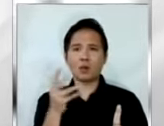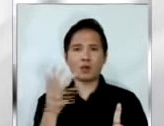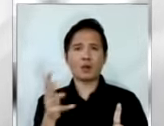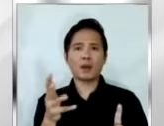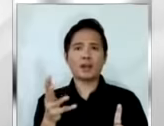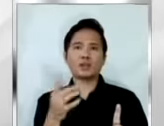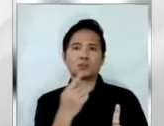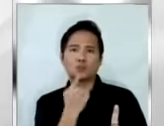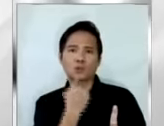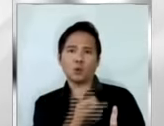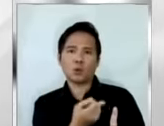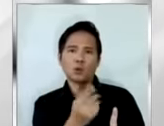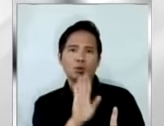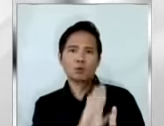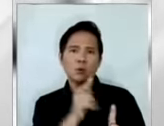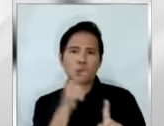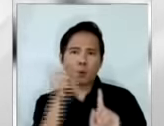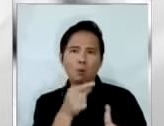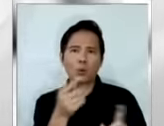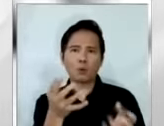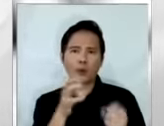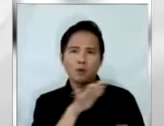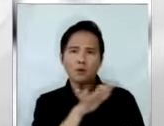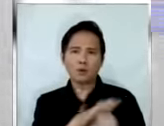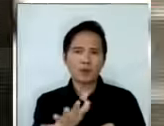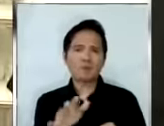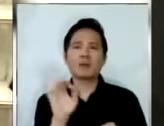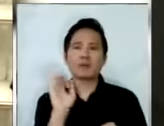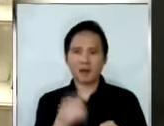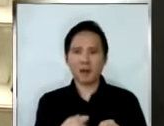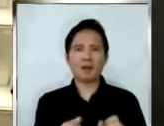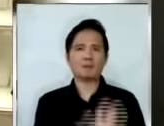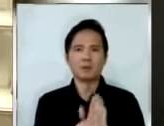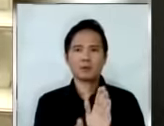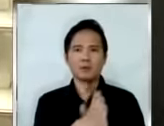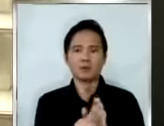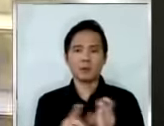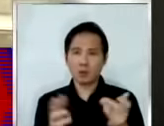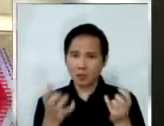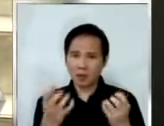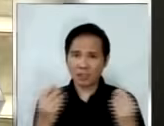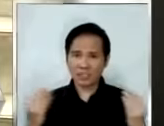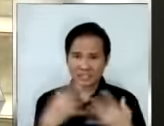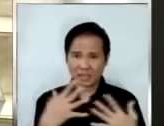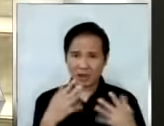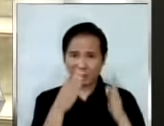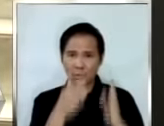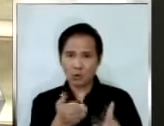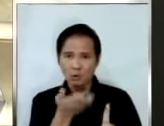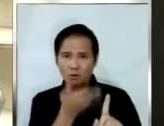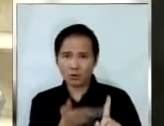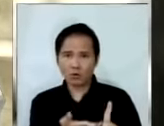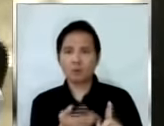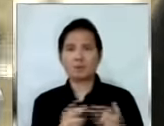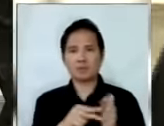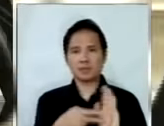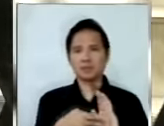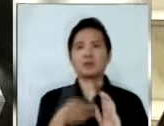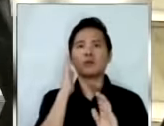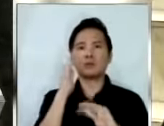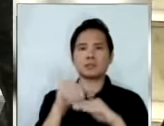objective na gusto mong ma-achieve, takutin yung tao. Pwede rin daw padalhan ng sampina o notice ang